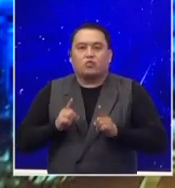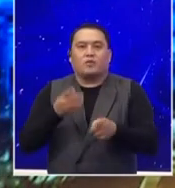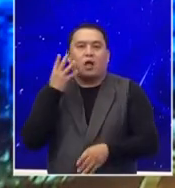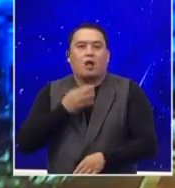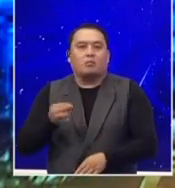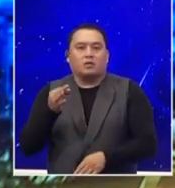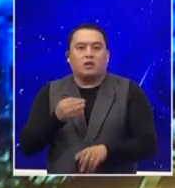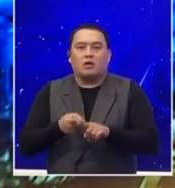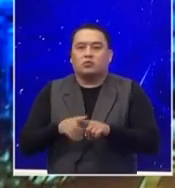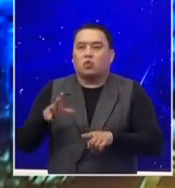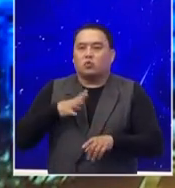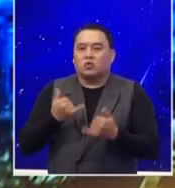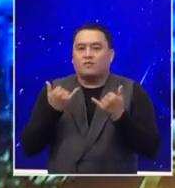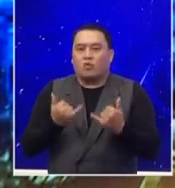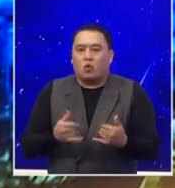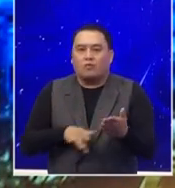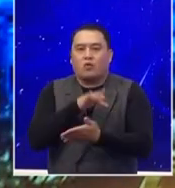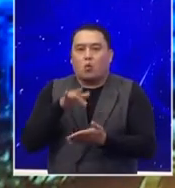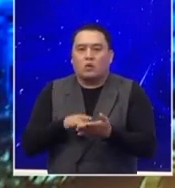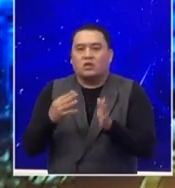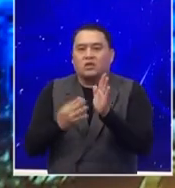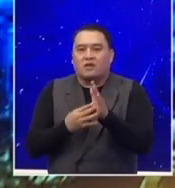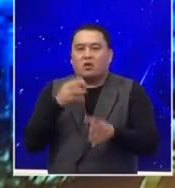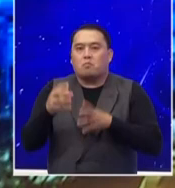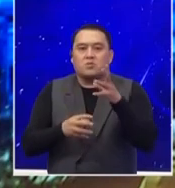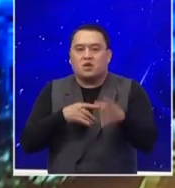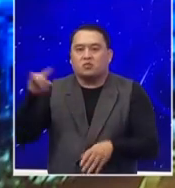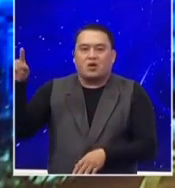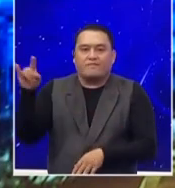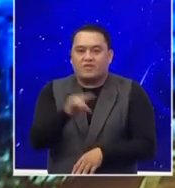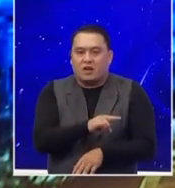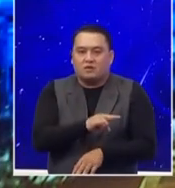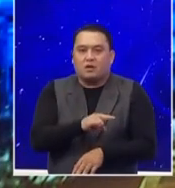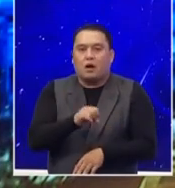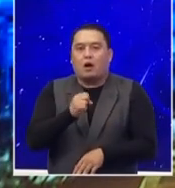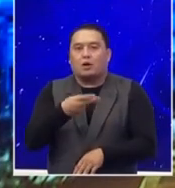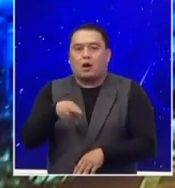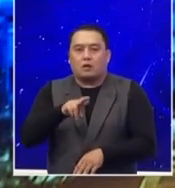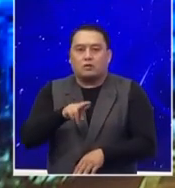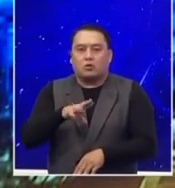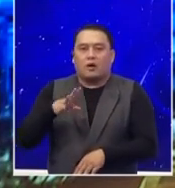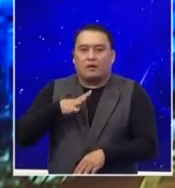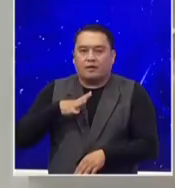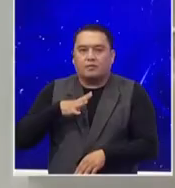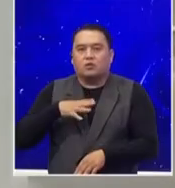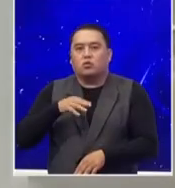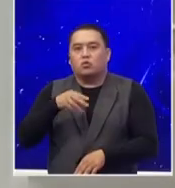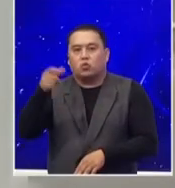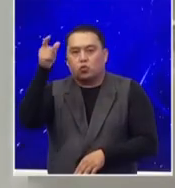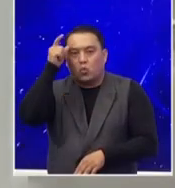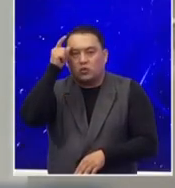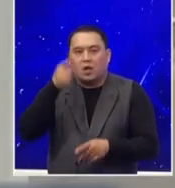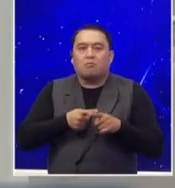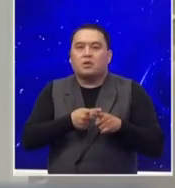Алматы. Сегодня до полудня в мегаполис прибыло 9 международных авиарейсов из Объединенных Арабских